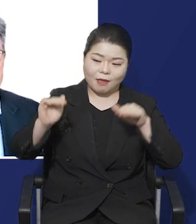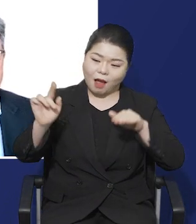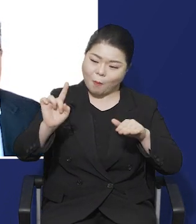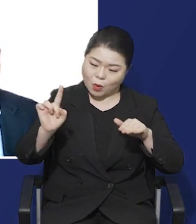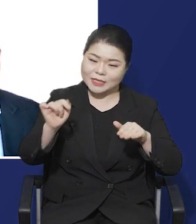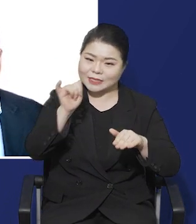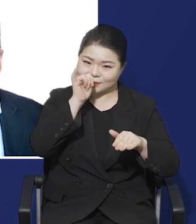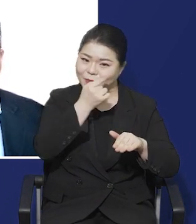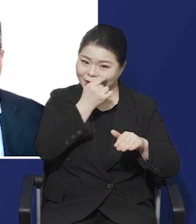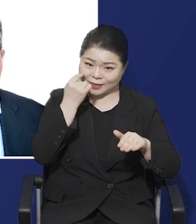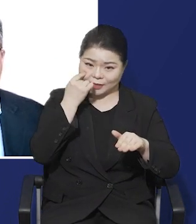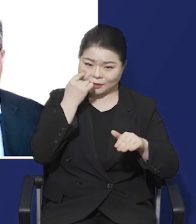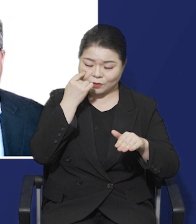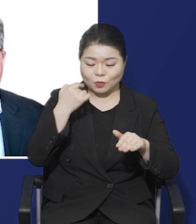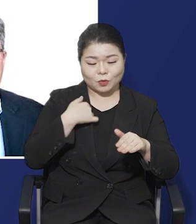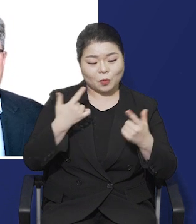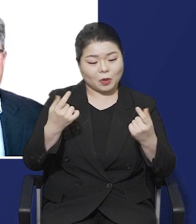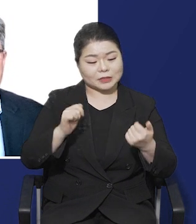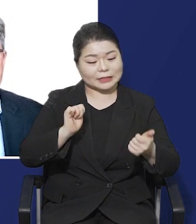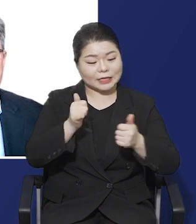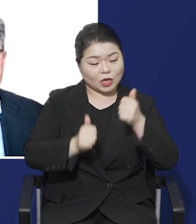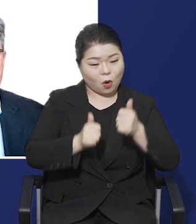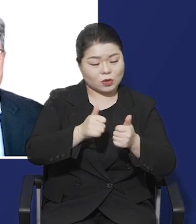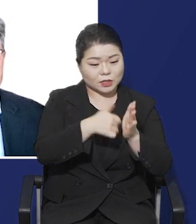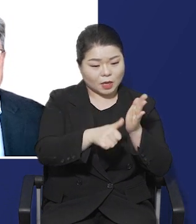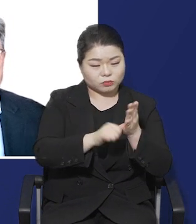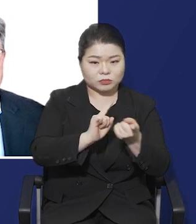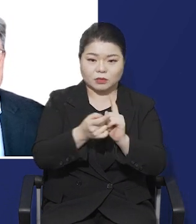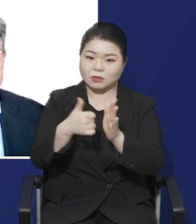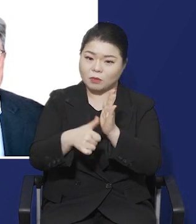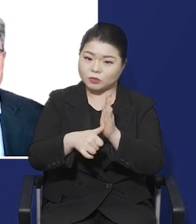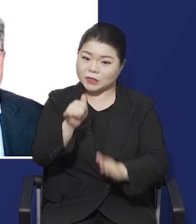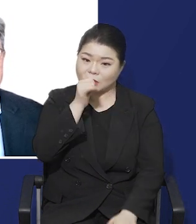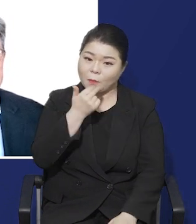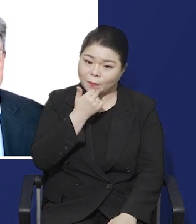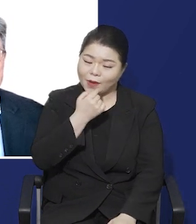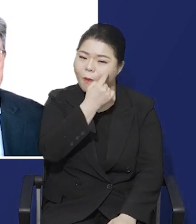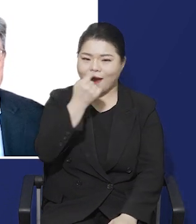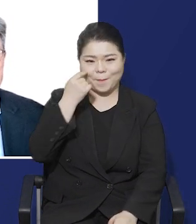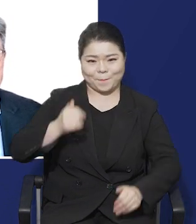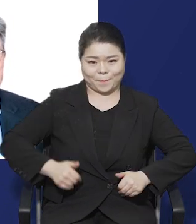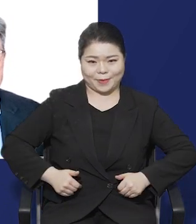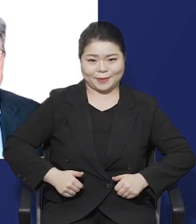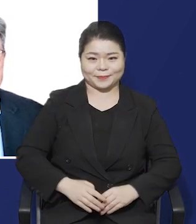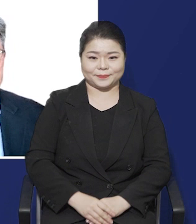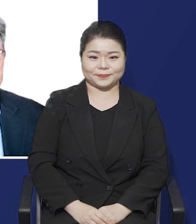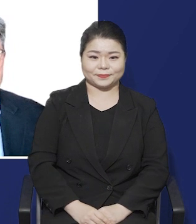있는지 그리고 경쟁 상품과 대체 상품의 현황이 어떤지를 살펴봐야 합니다.